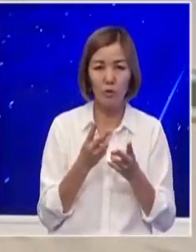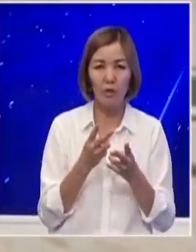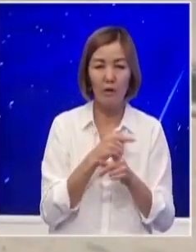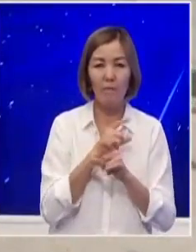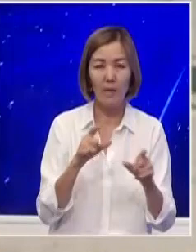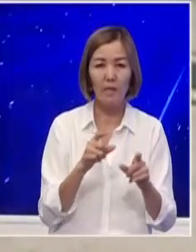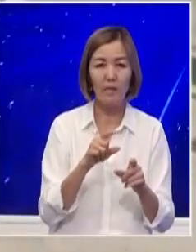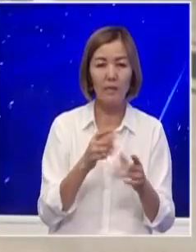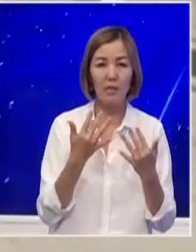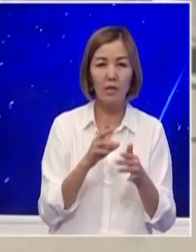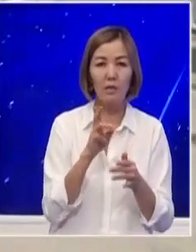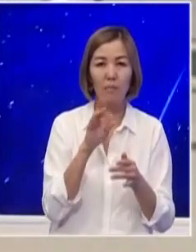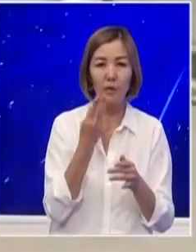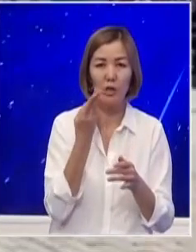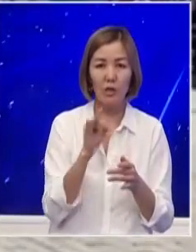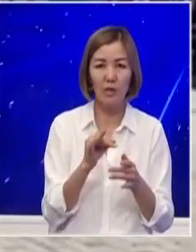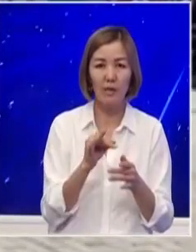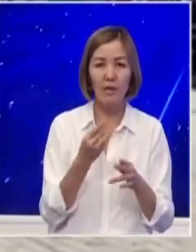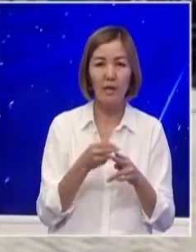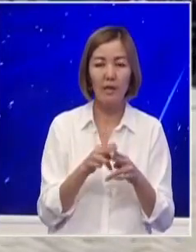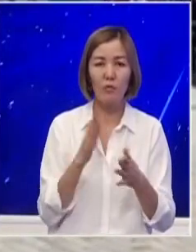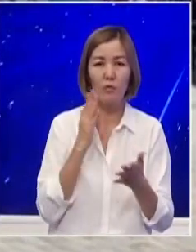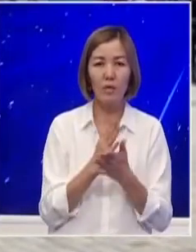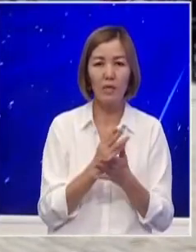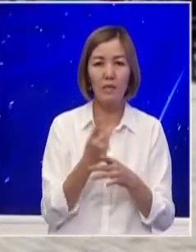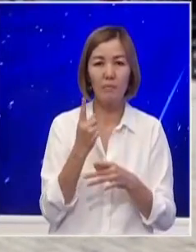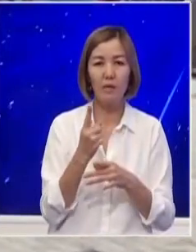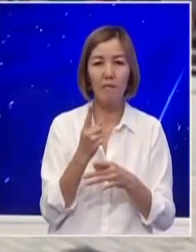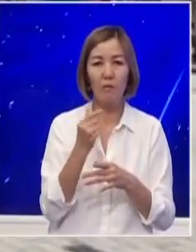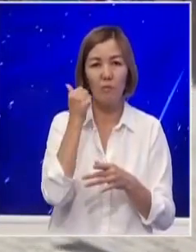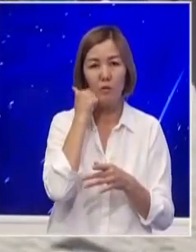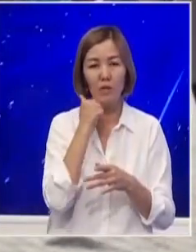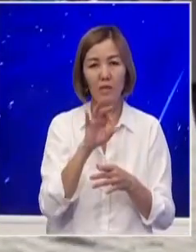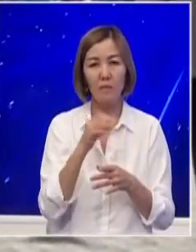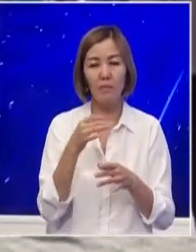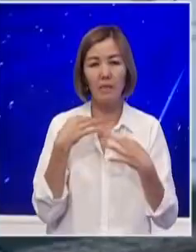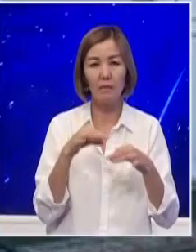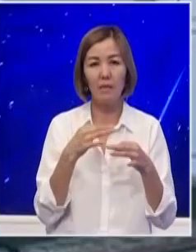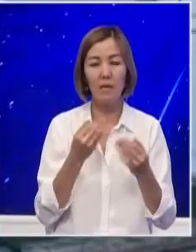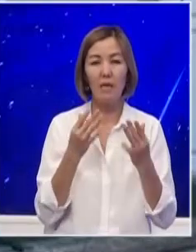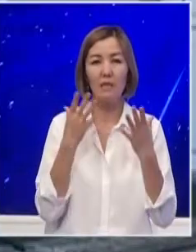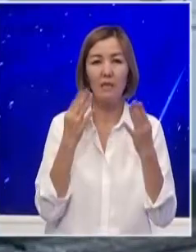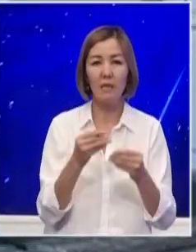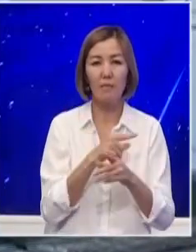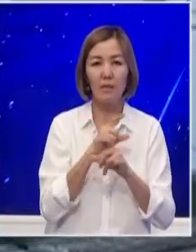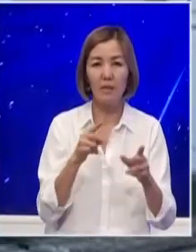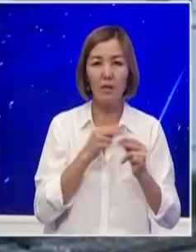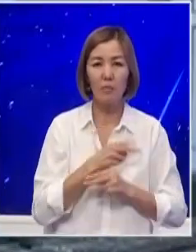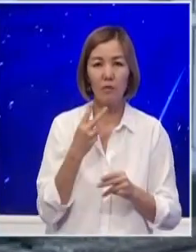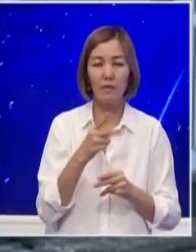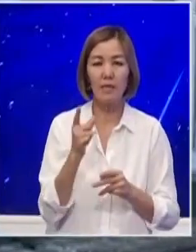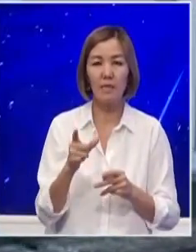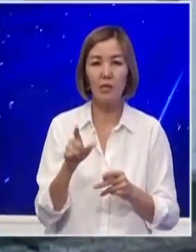больнице в селе Баши, при которой до этого имелся только один устаревший спецтранспорт. Сегодня в данном медцентре работает